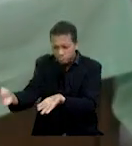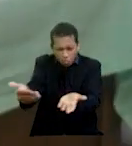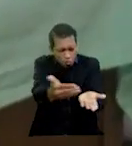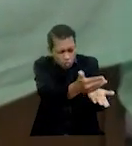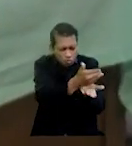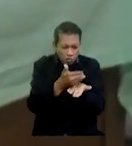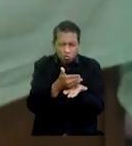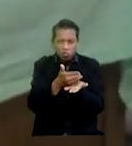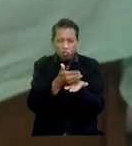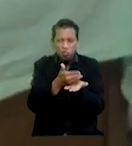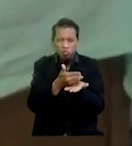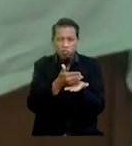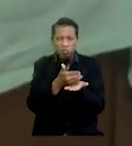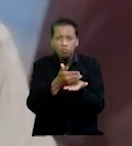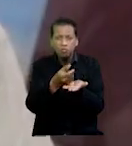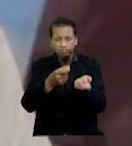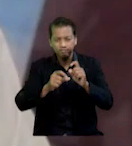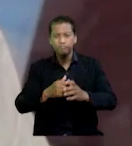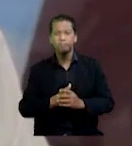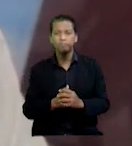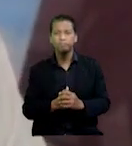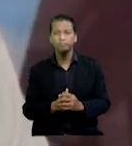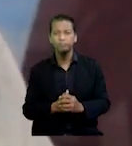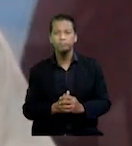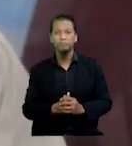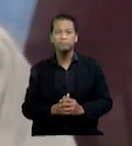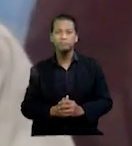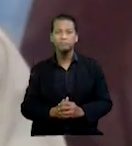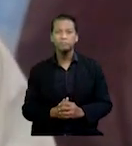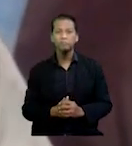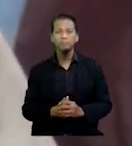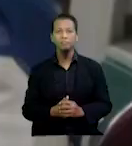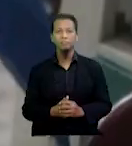glikol melebihi ambang batas. Dari Jakarta, Rani Sanjaya, iNews melaporkan.